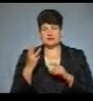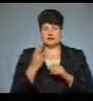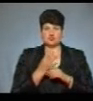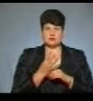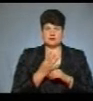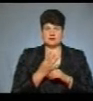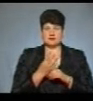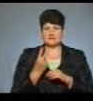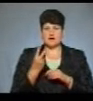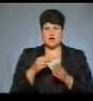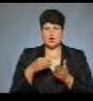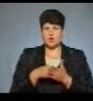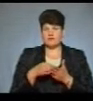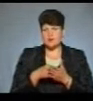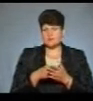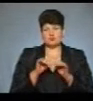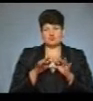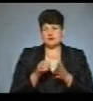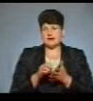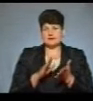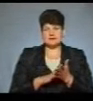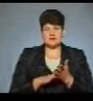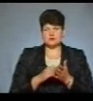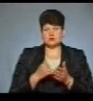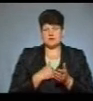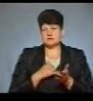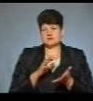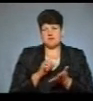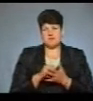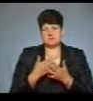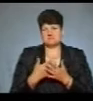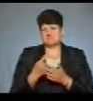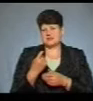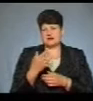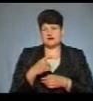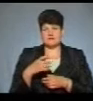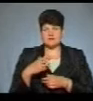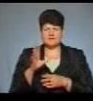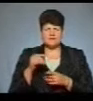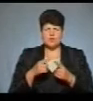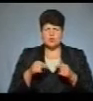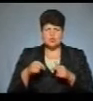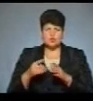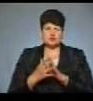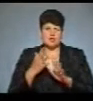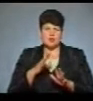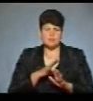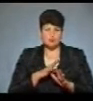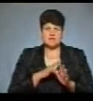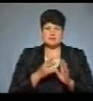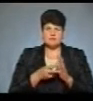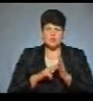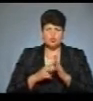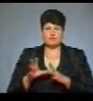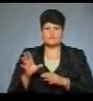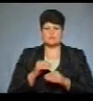стиль, 2 конверти. І процедура реєстрації у нас займає буквально декілька хвилин. Все було дуже організовано, черга була спланована, всі